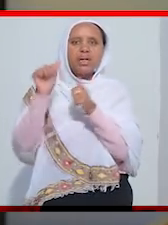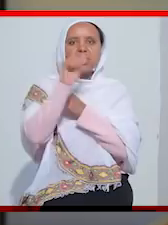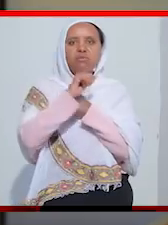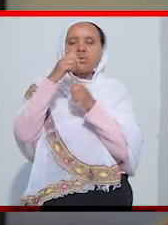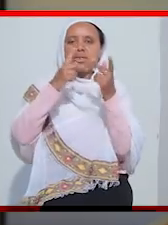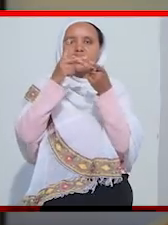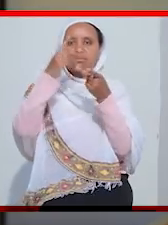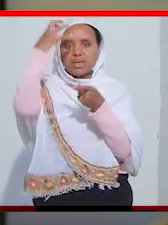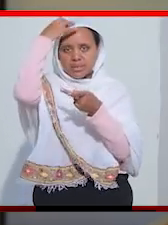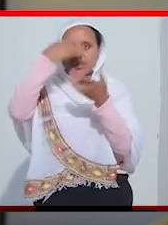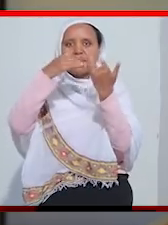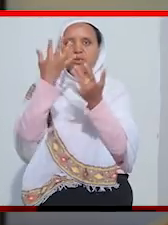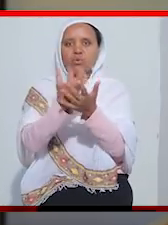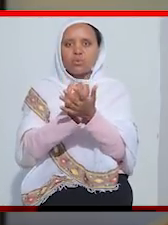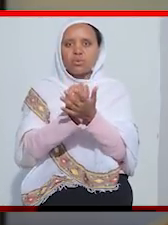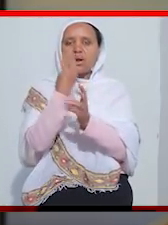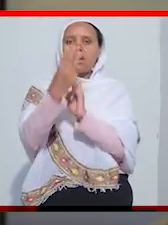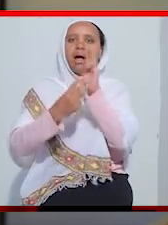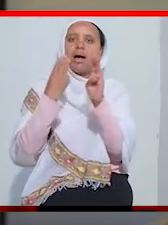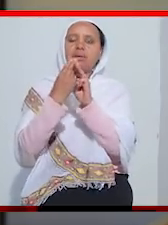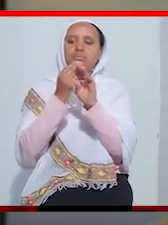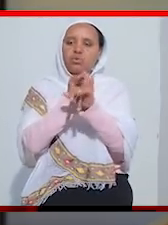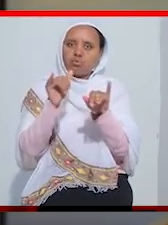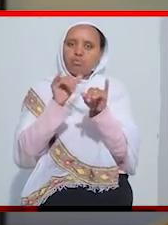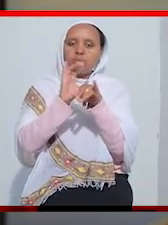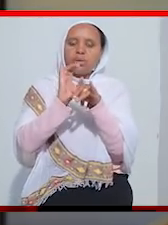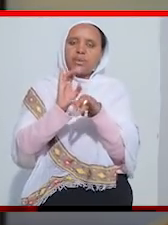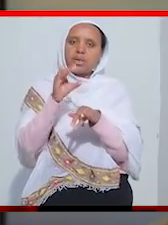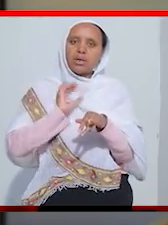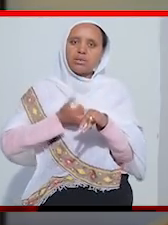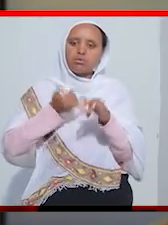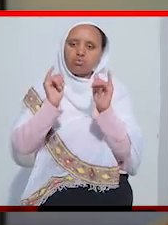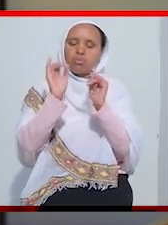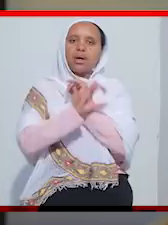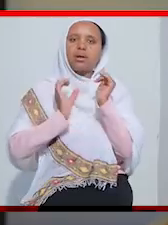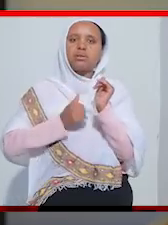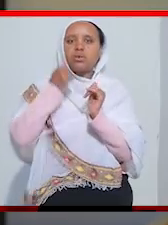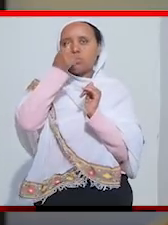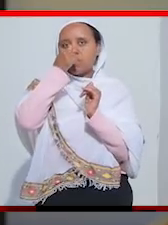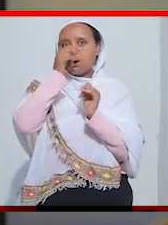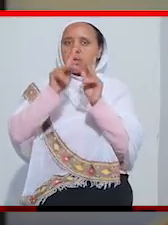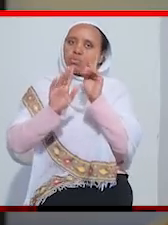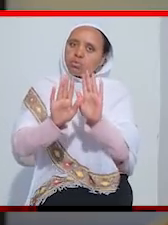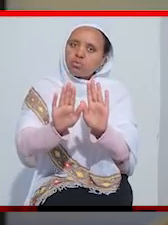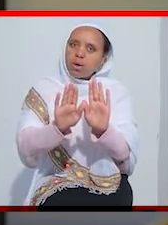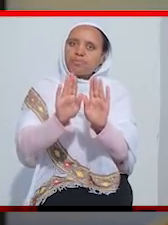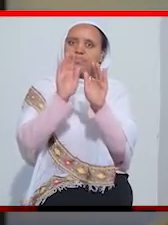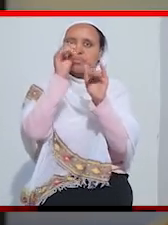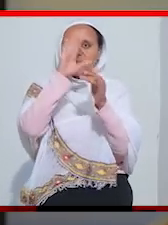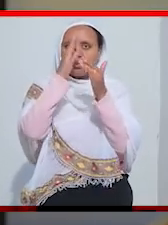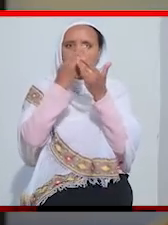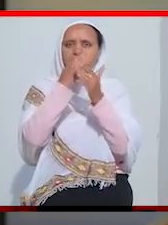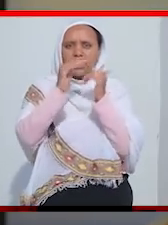ተግባራዊ አድርገን የማታልፈዋን ርስ መንግሥተ ሰማያት እንድንወርስ ለዓለም እንዲሁም ደግሞ ለቤተ ክርስቲያናችን እንዲሁም ለሀገራችን